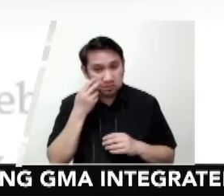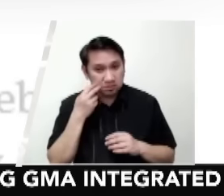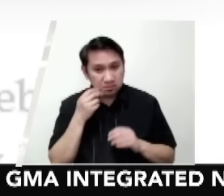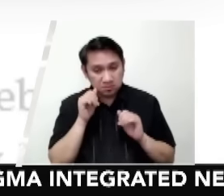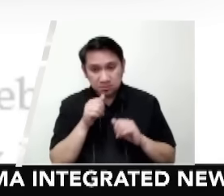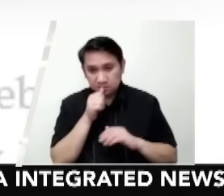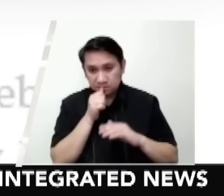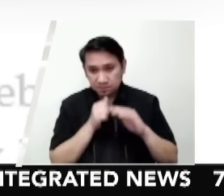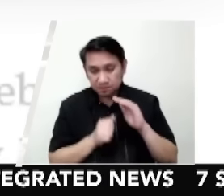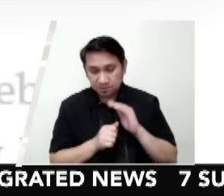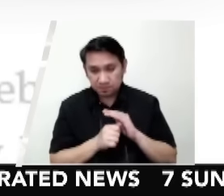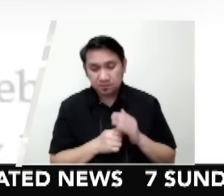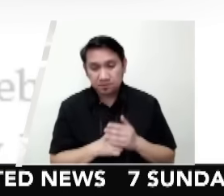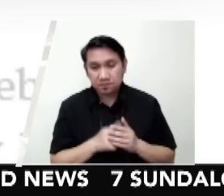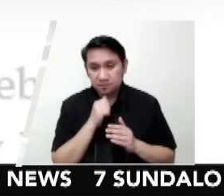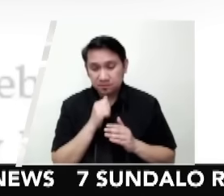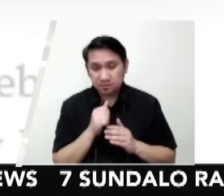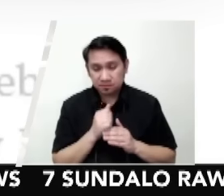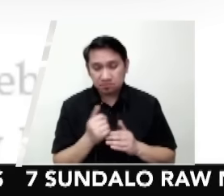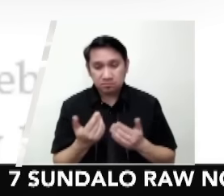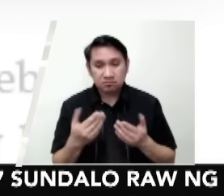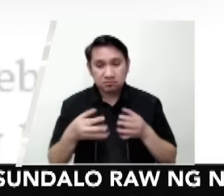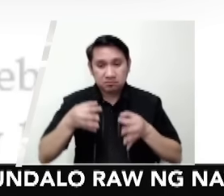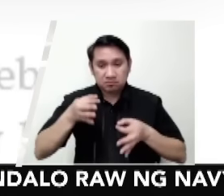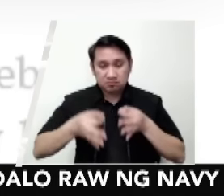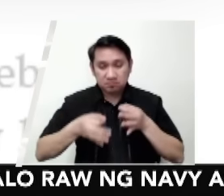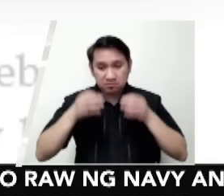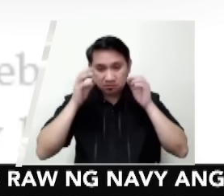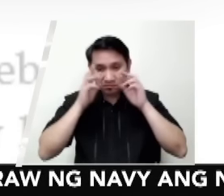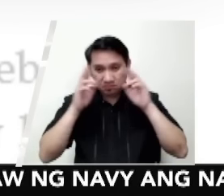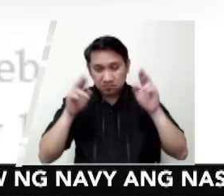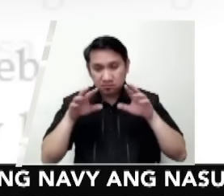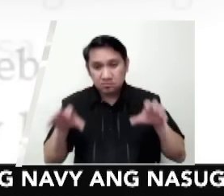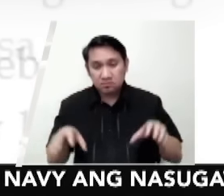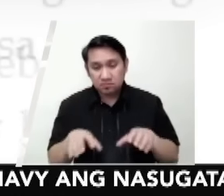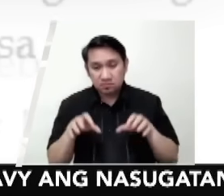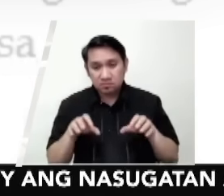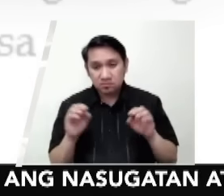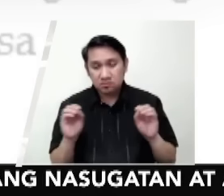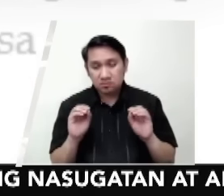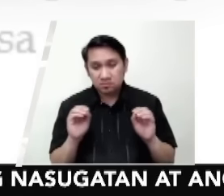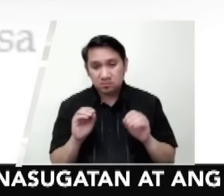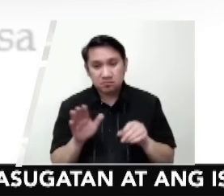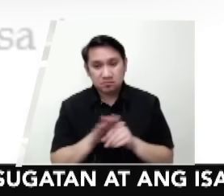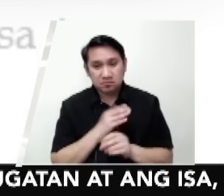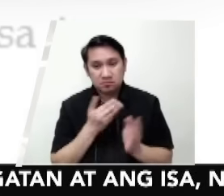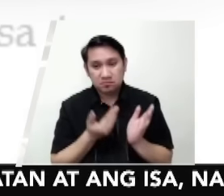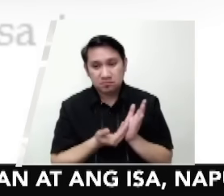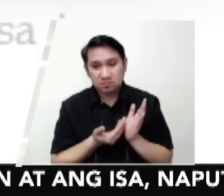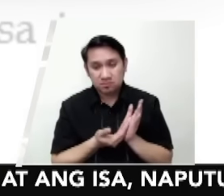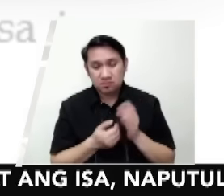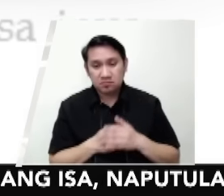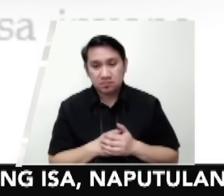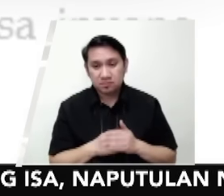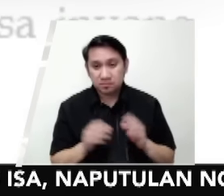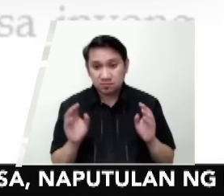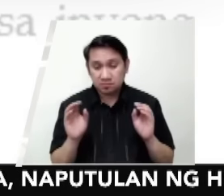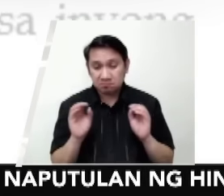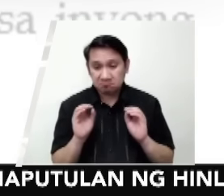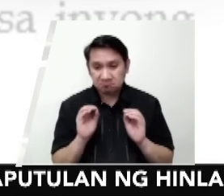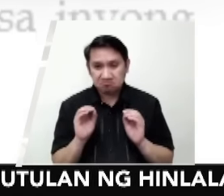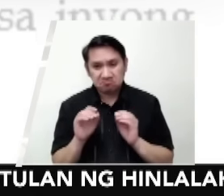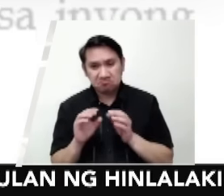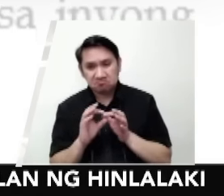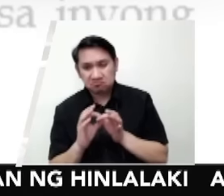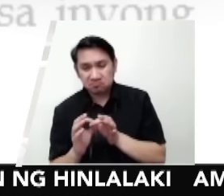makatarungang isakdalang isang mayor sa mga ganitong aktibidad nang walang sapat na ebidensya. Walaan niya siyang direktang pakikilahok sa pang-araw-araw na